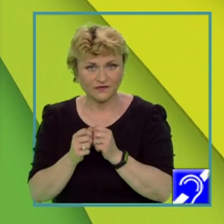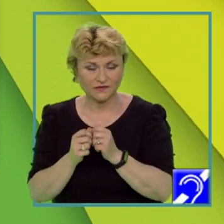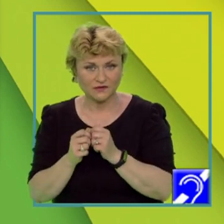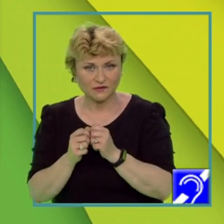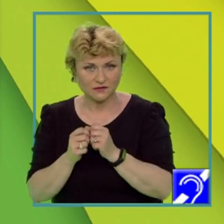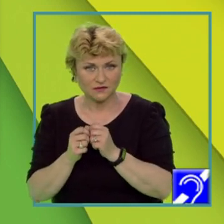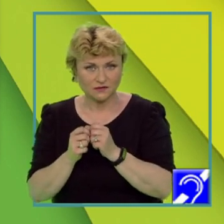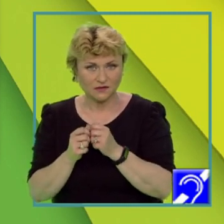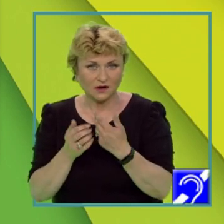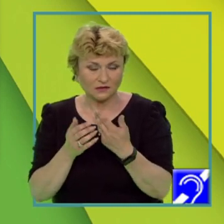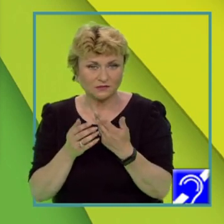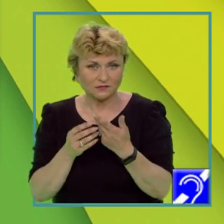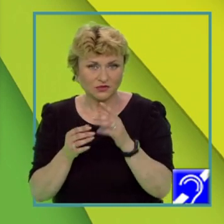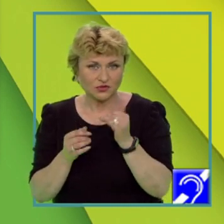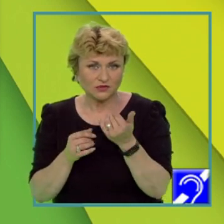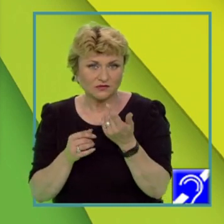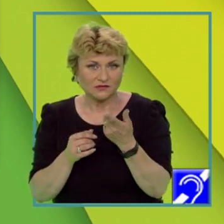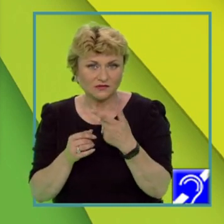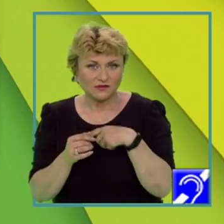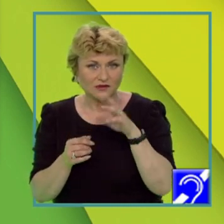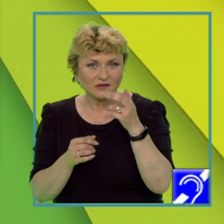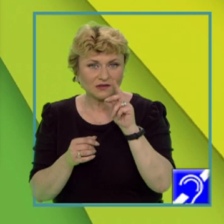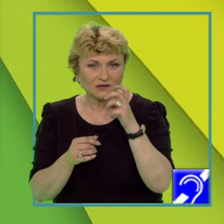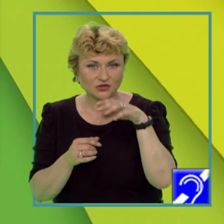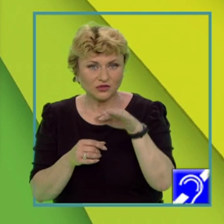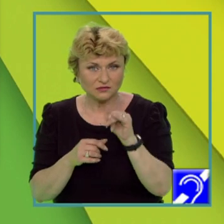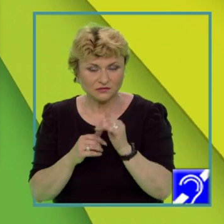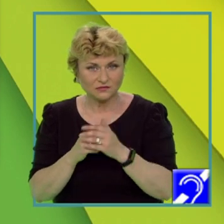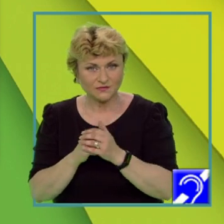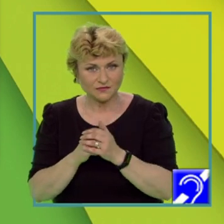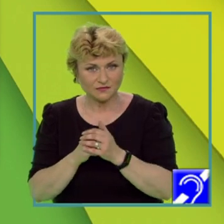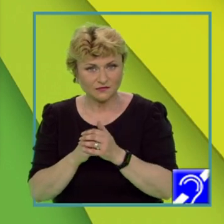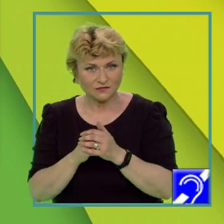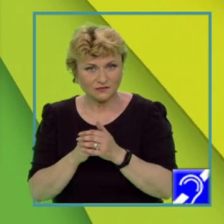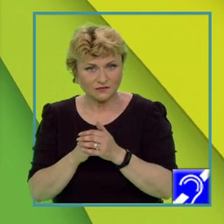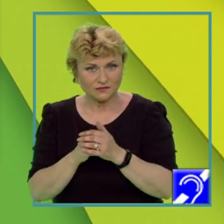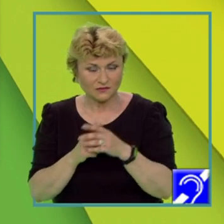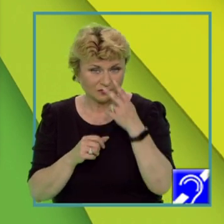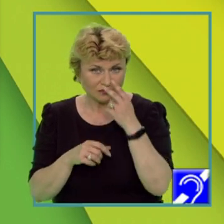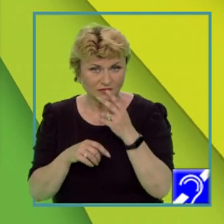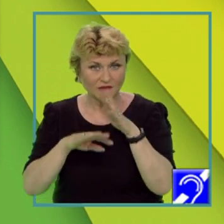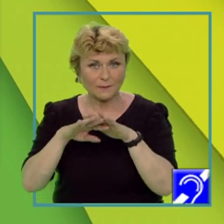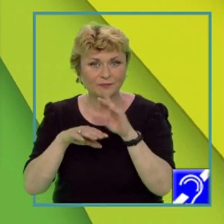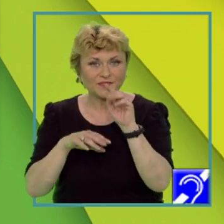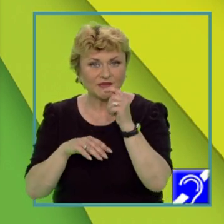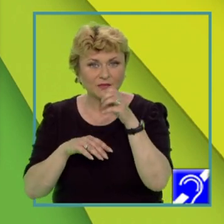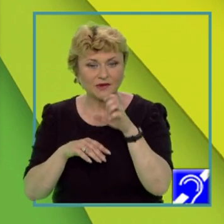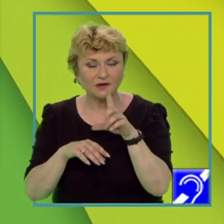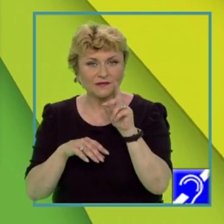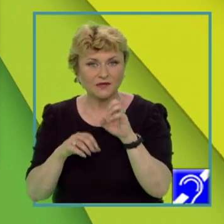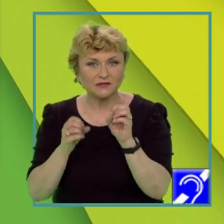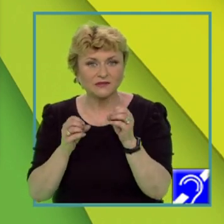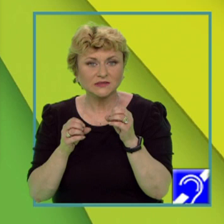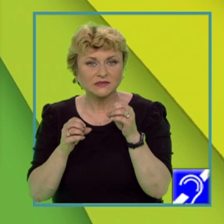minus același timp un afara rădăcinilor de Semnul plus utilizând tabelul de semn acesta pentru